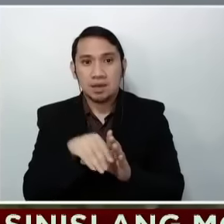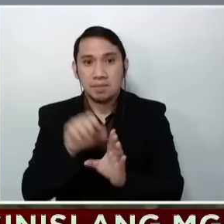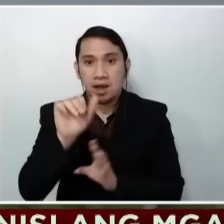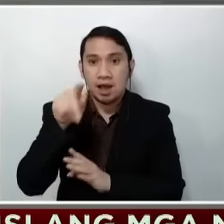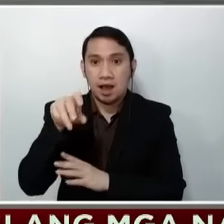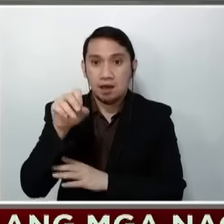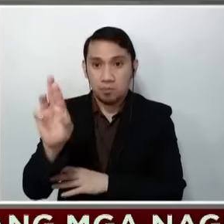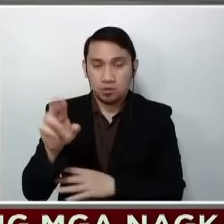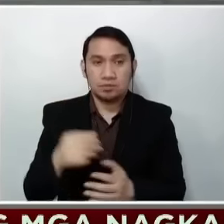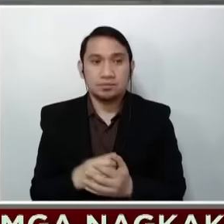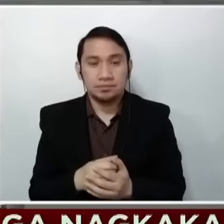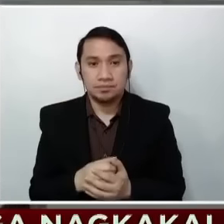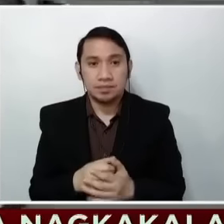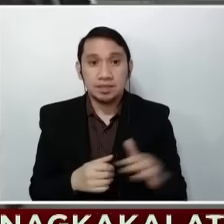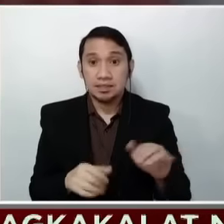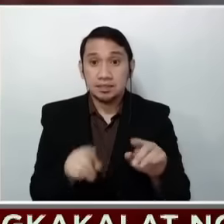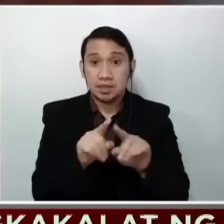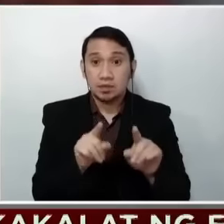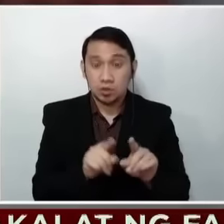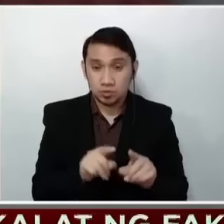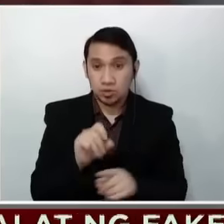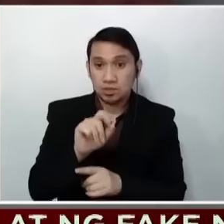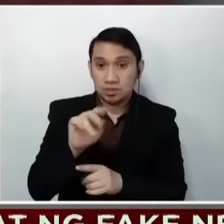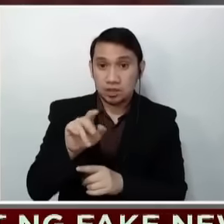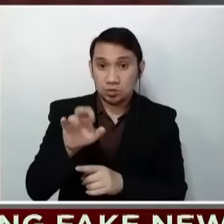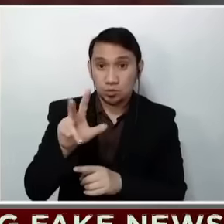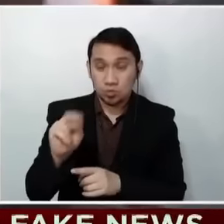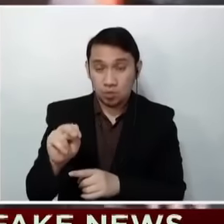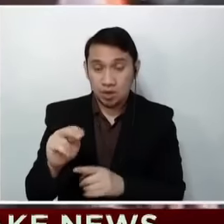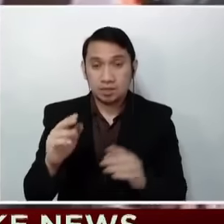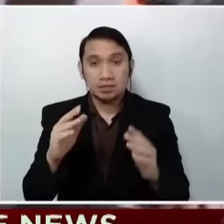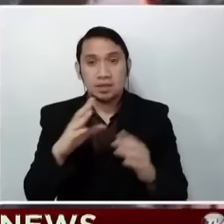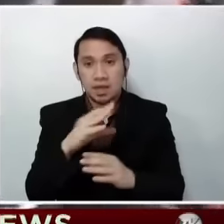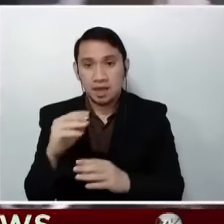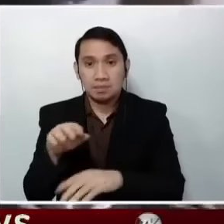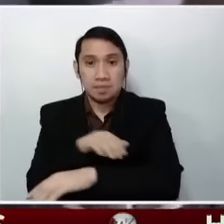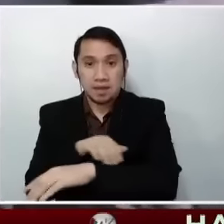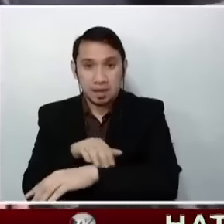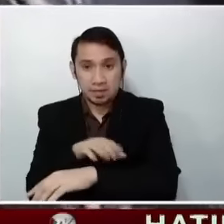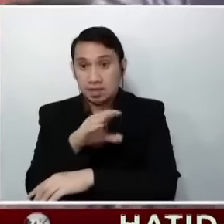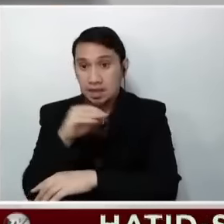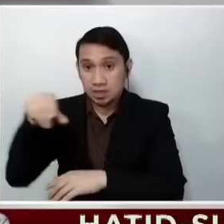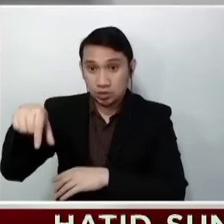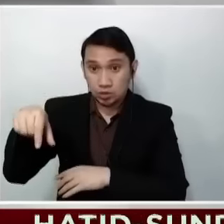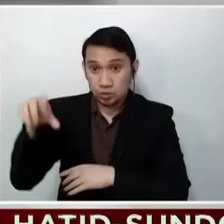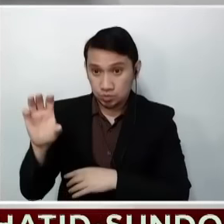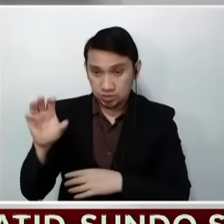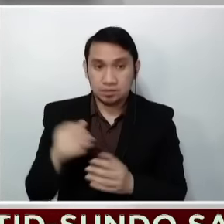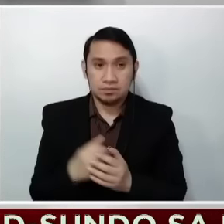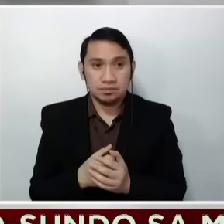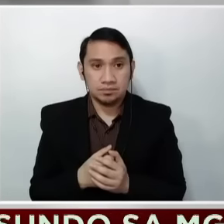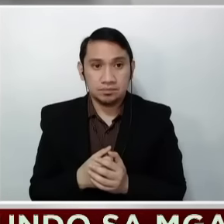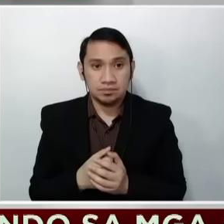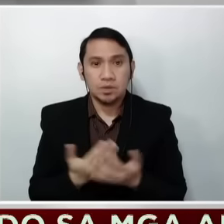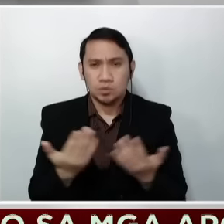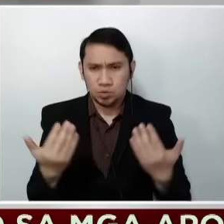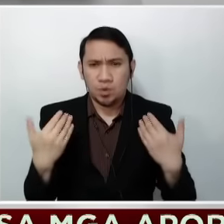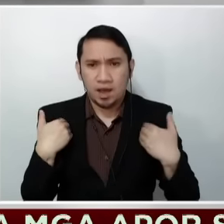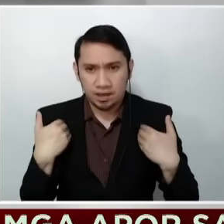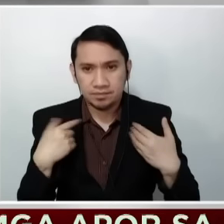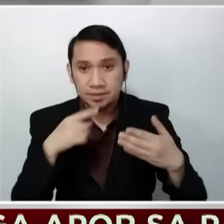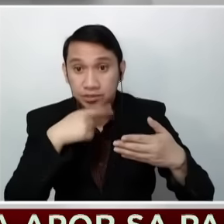San Juan, kaborder din ang Mandaluyong, Makati at QC. Kaya asahan na. Definitely, may checkpoints po tayo dito